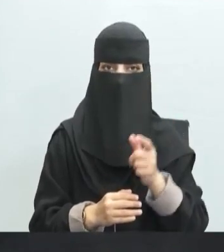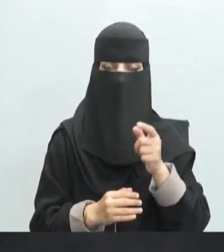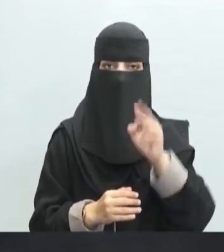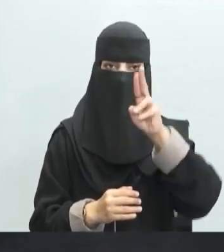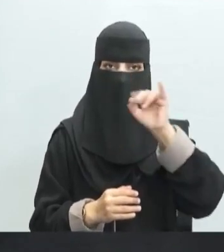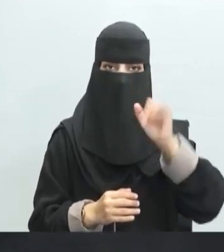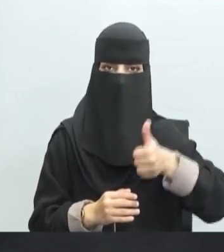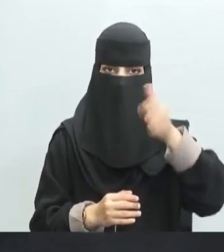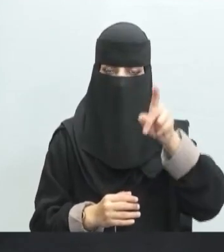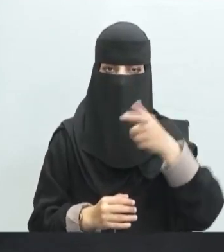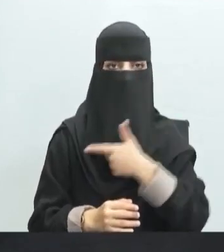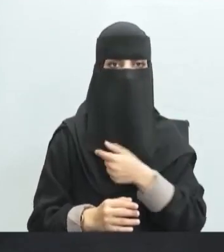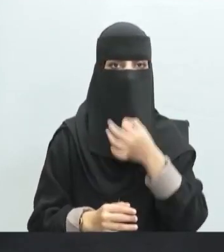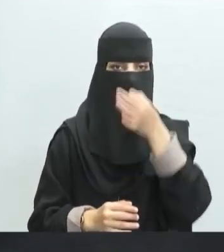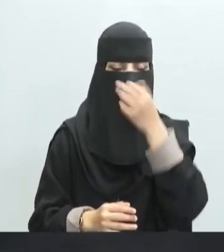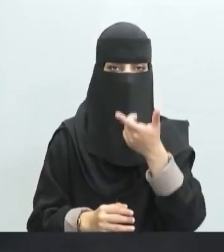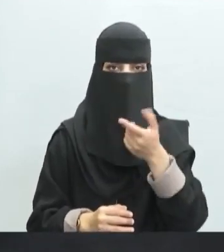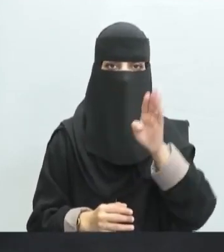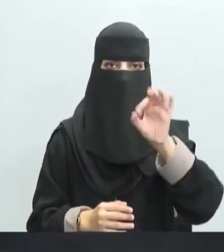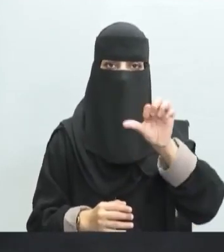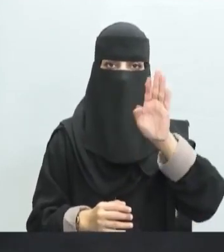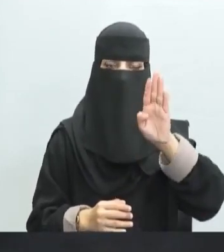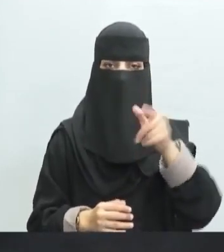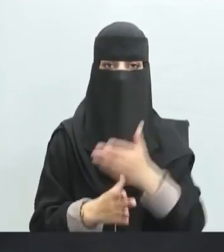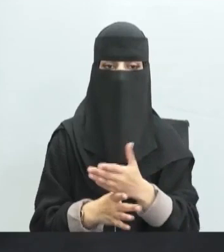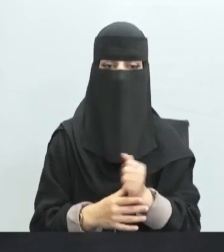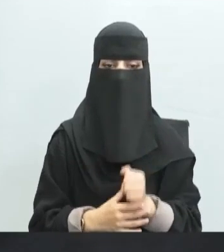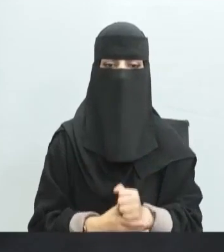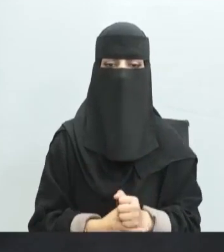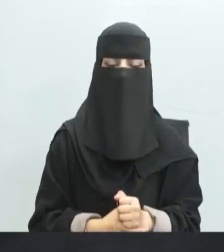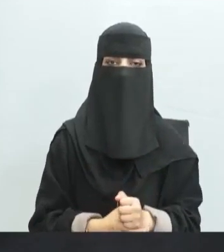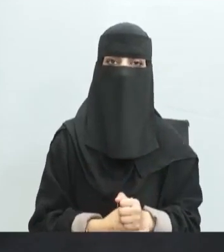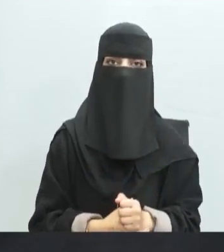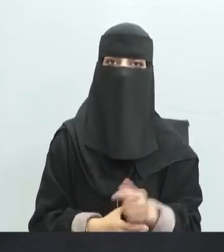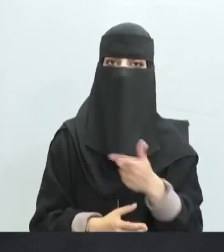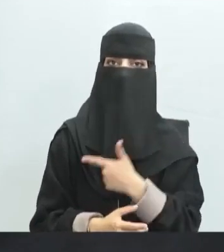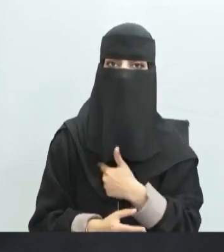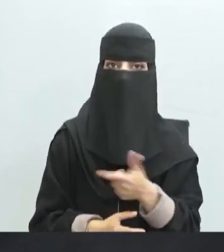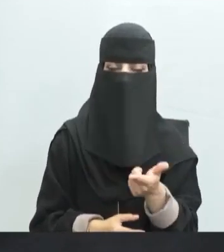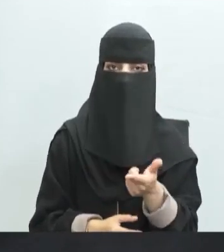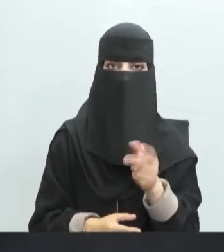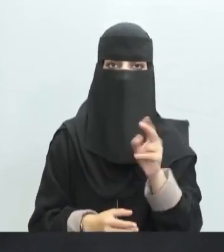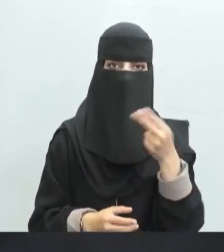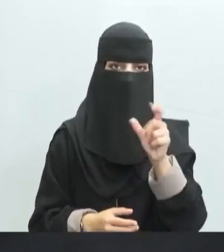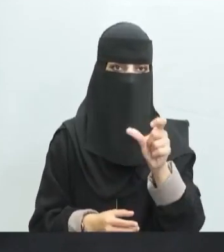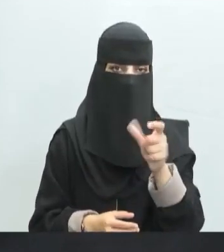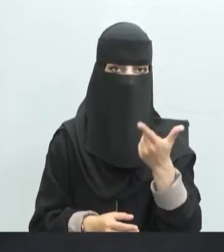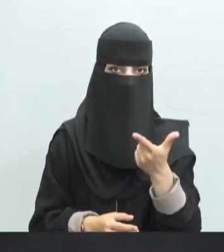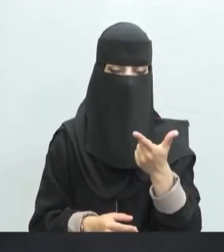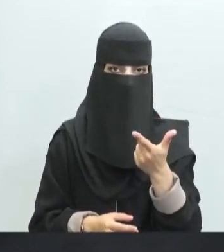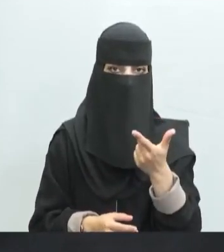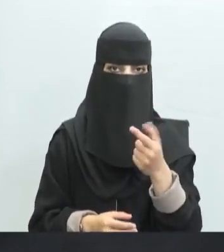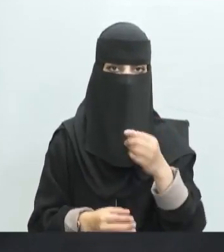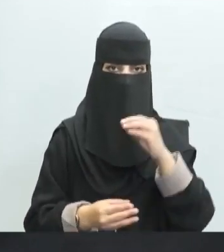ليتا كوسيك ويرمز لها بالرمز سي اسي كوسيك لثي هي عباره عن